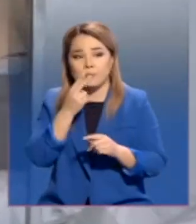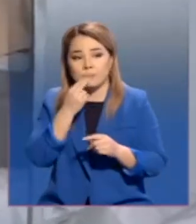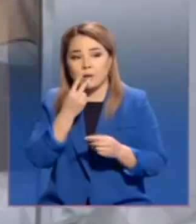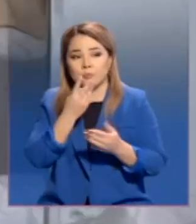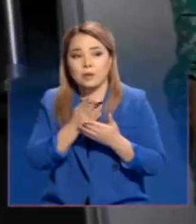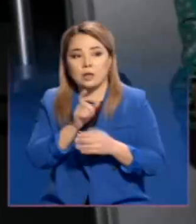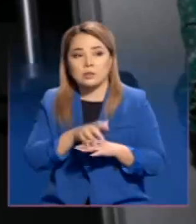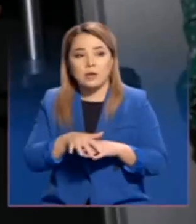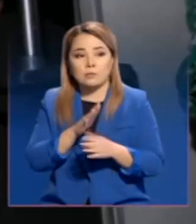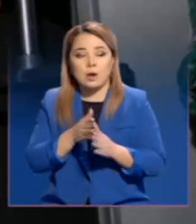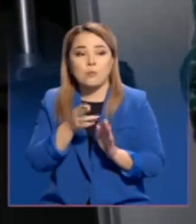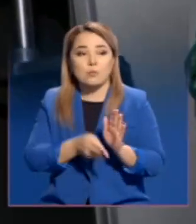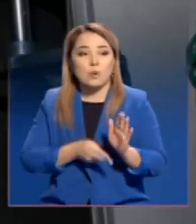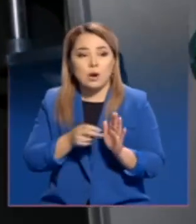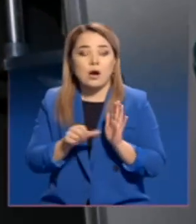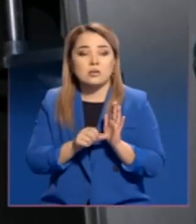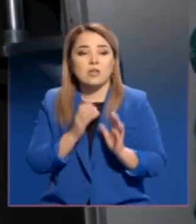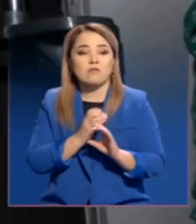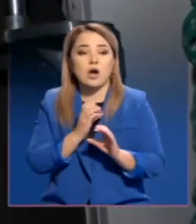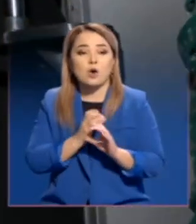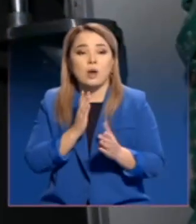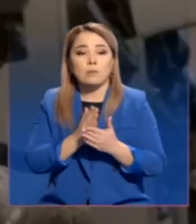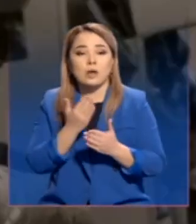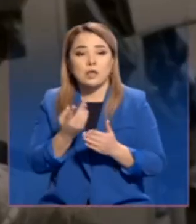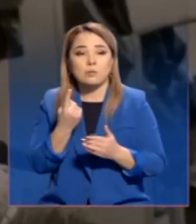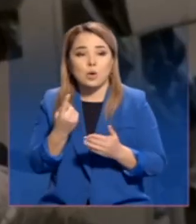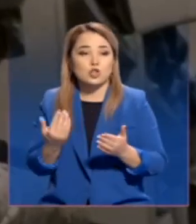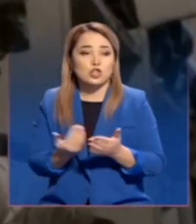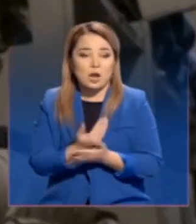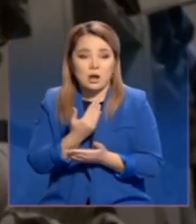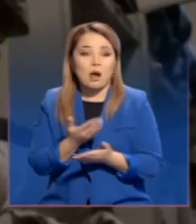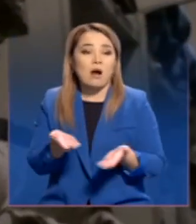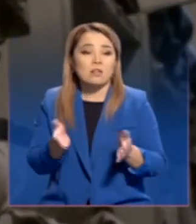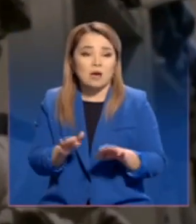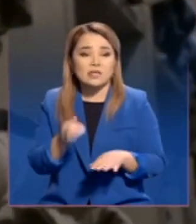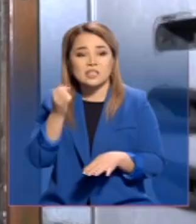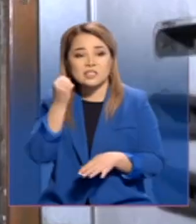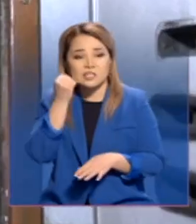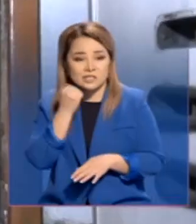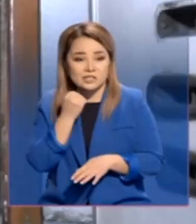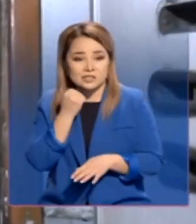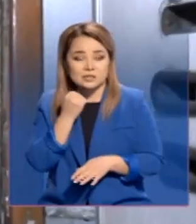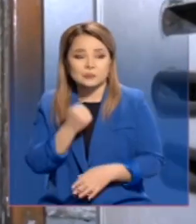деді жолаушылар. Ал пойыздың 6 вагоны бар екен. Соның біреуі ғана жаңалау, қалғандары ескі.